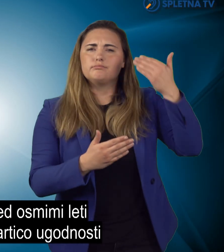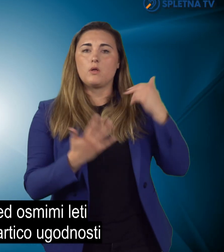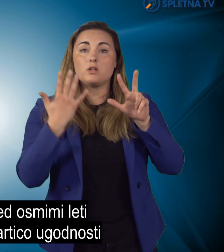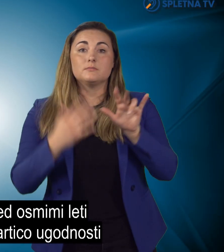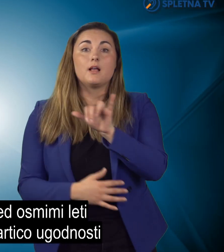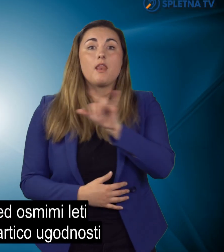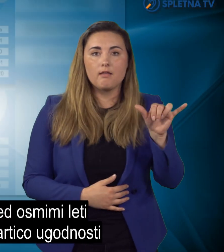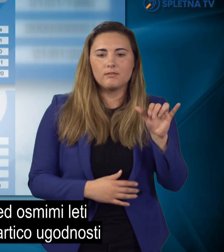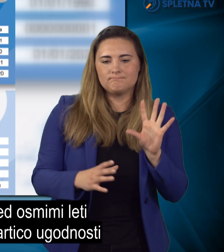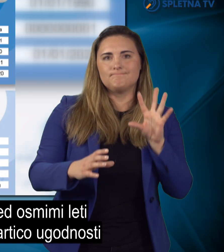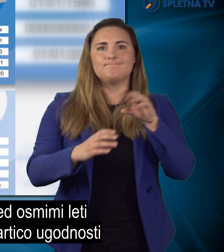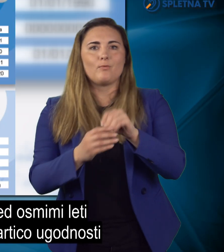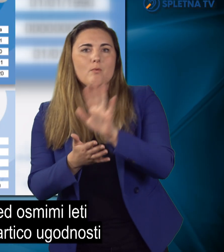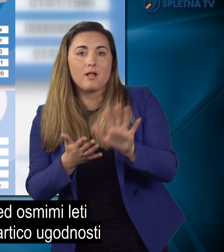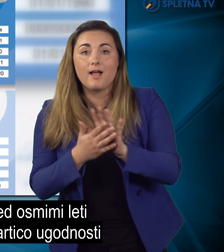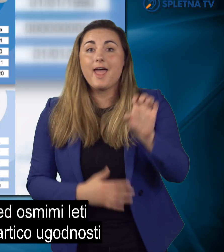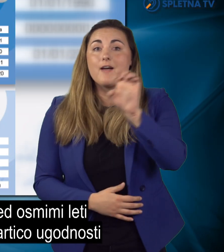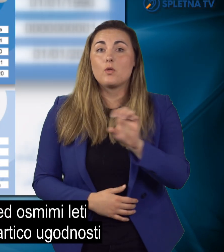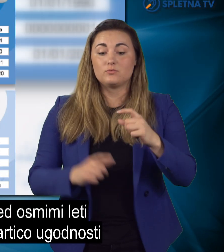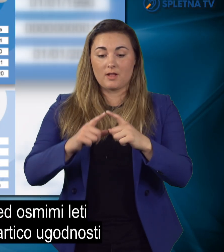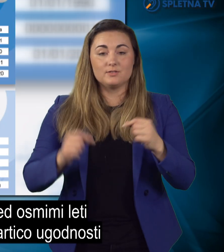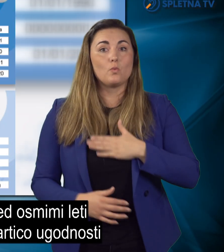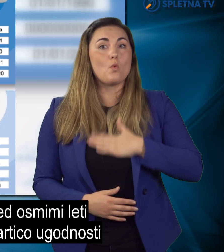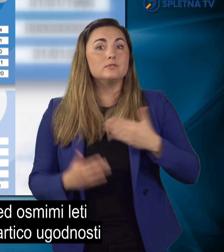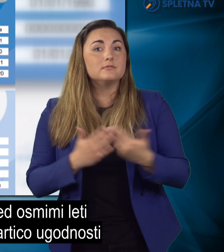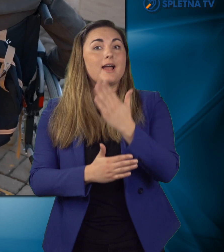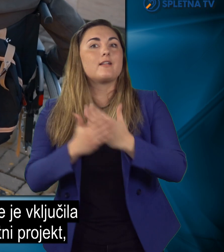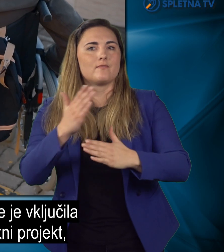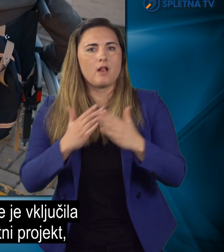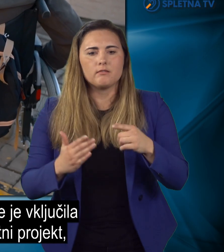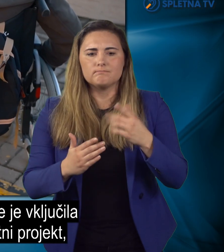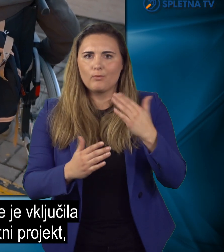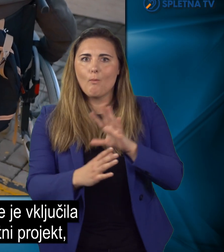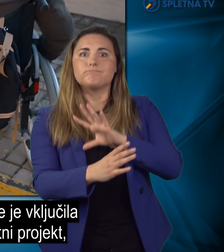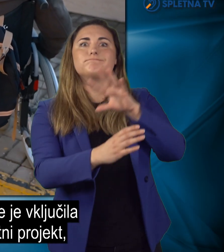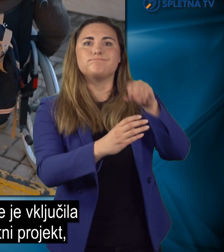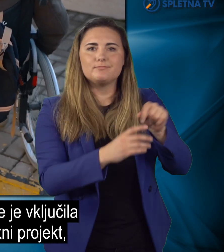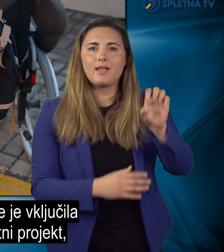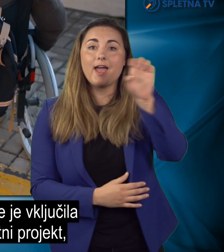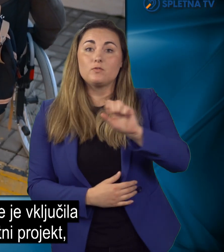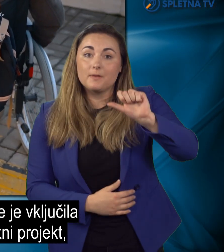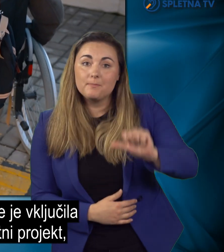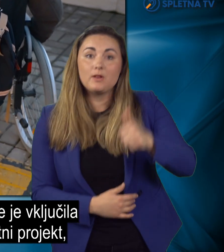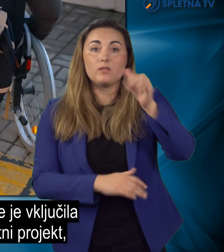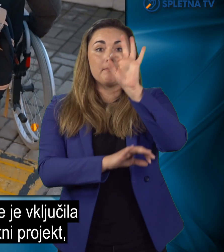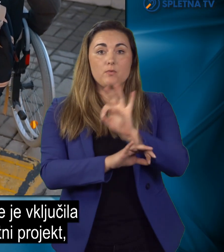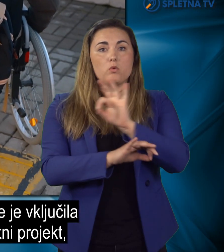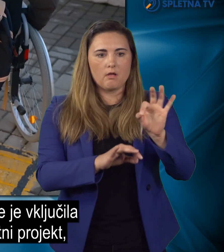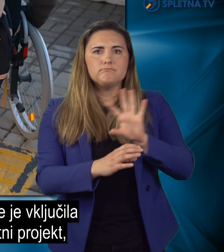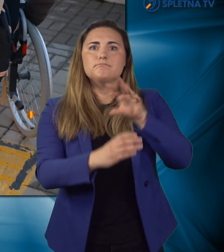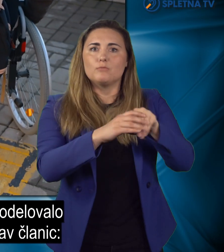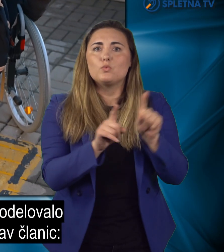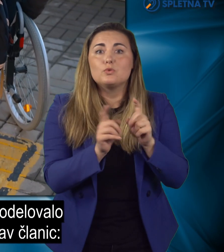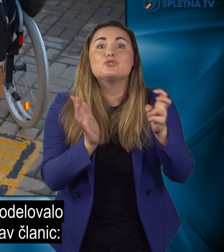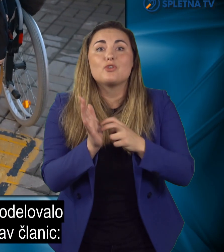Slovenija je že pred 8 leti vpeljala evropsko kartico ugodnosti za invalide, ko se je vključila v evropski pilotni projekt,